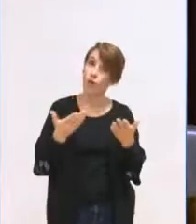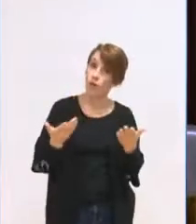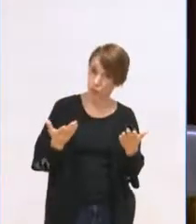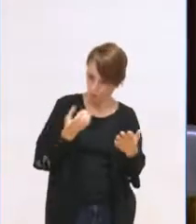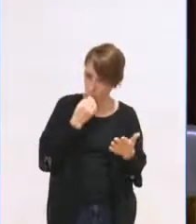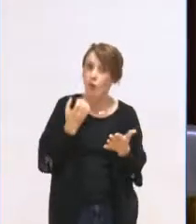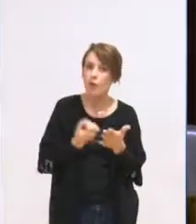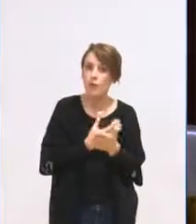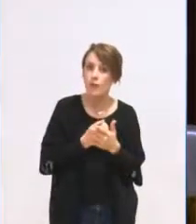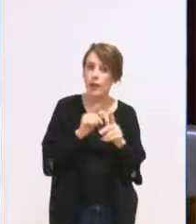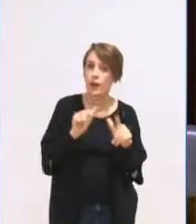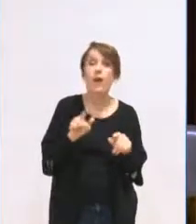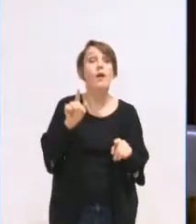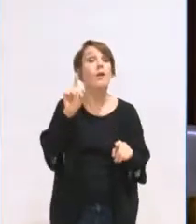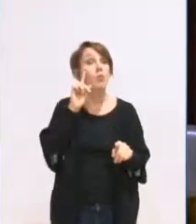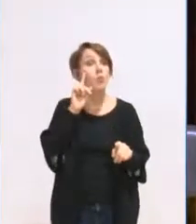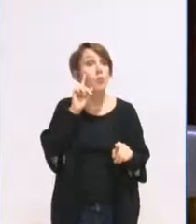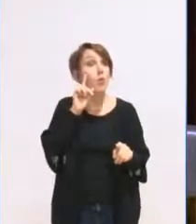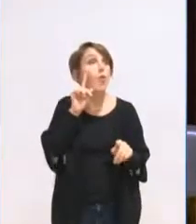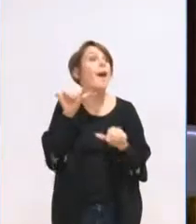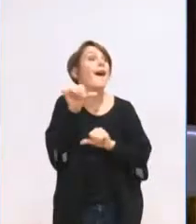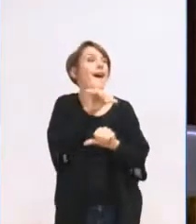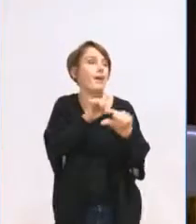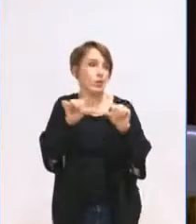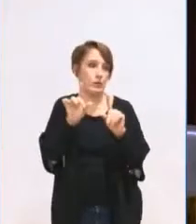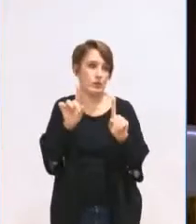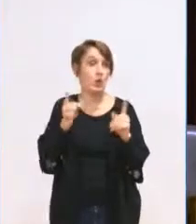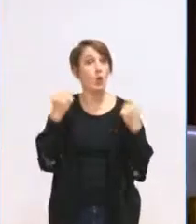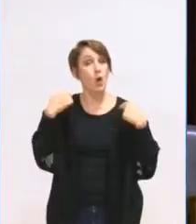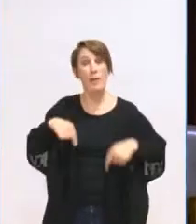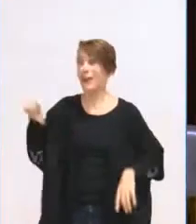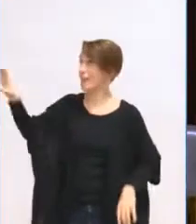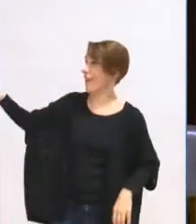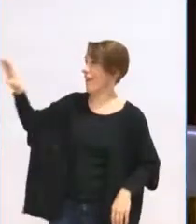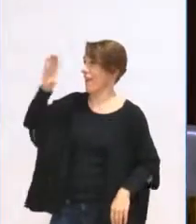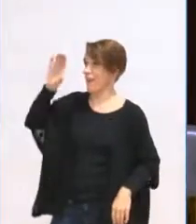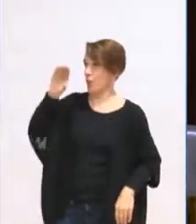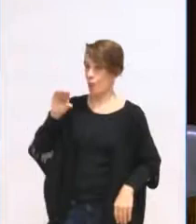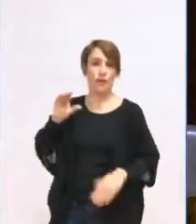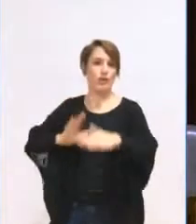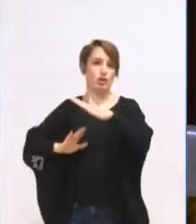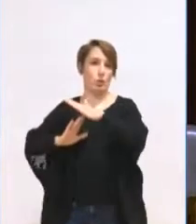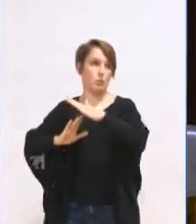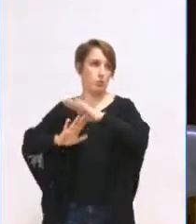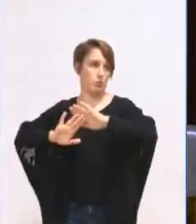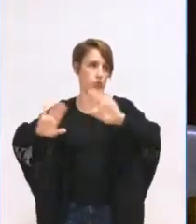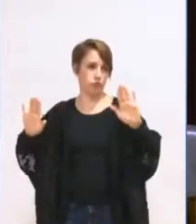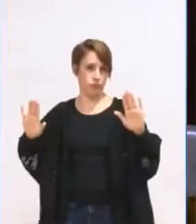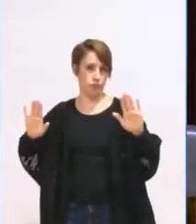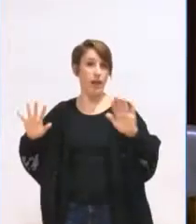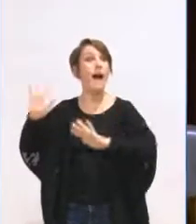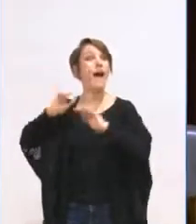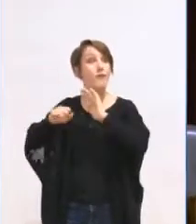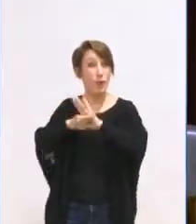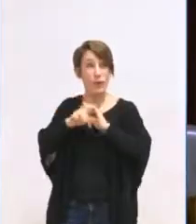où les dotations de l'État ne baisseraient plus, là où vous aviez au départ envisagé leur